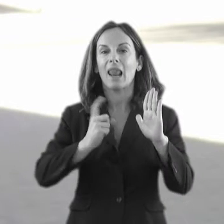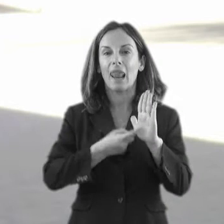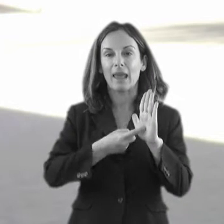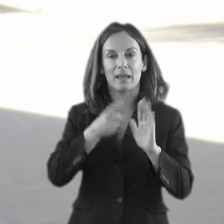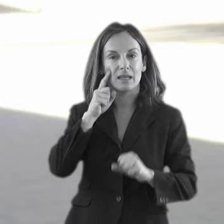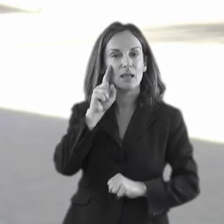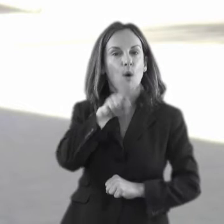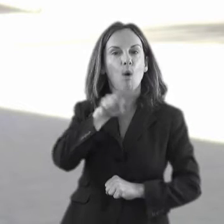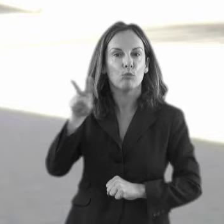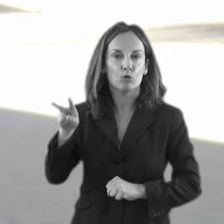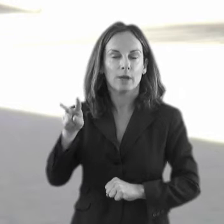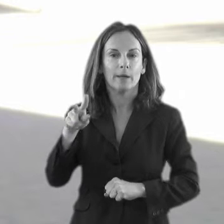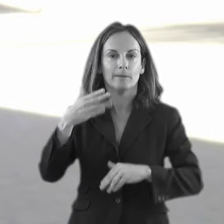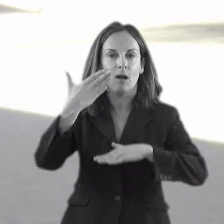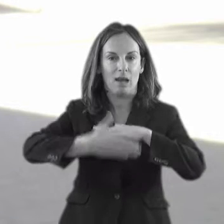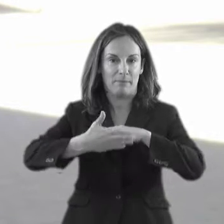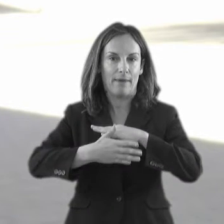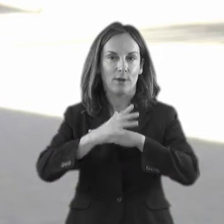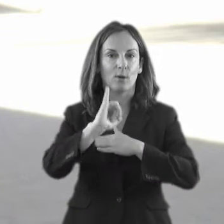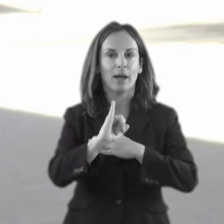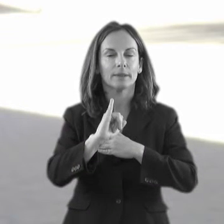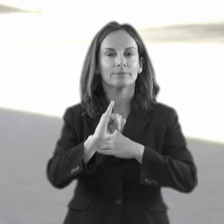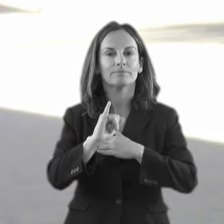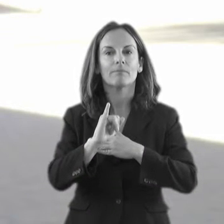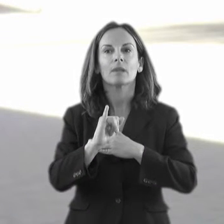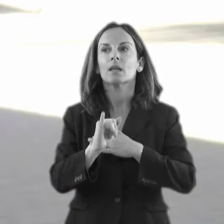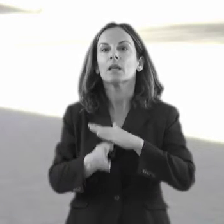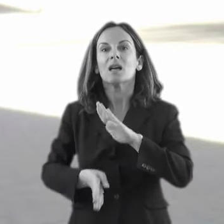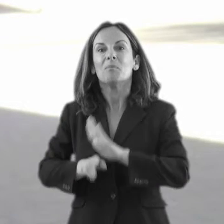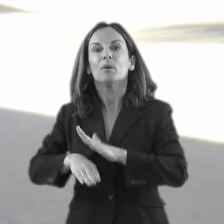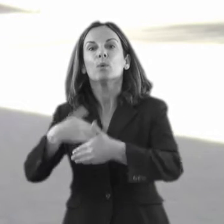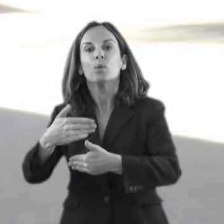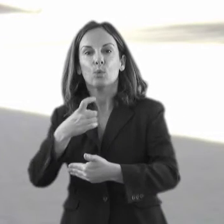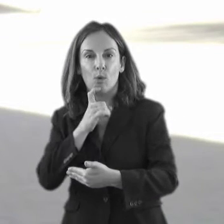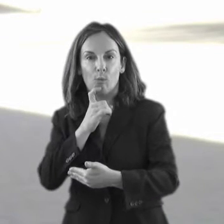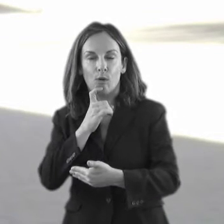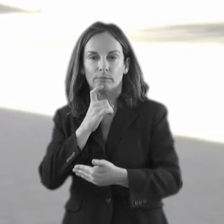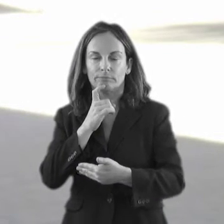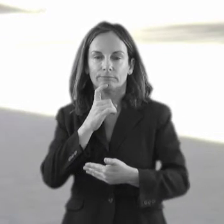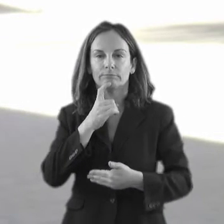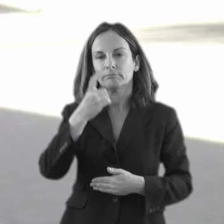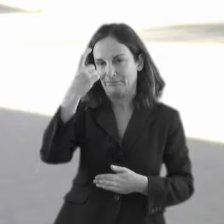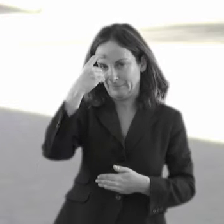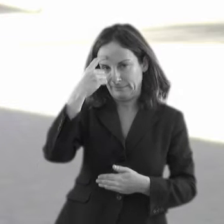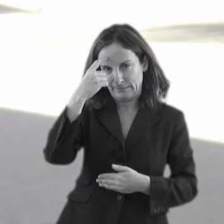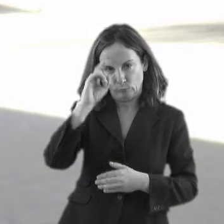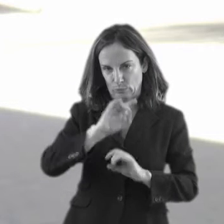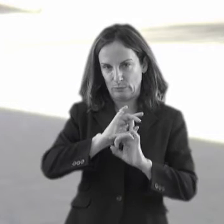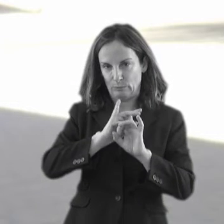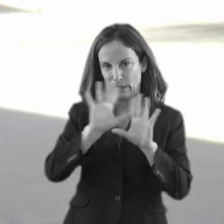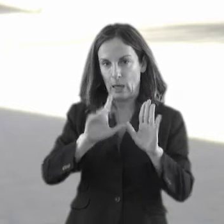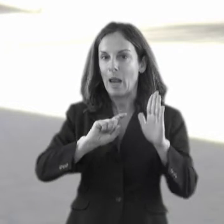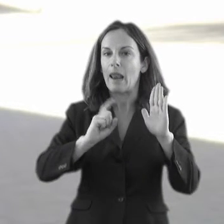Per superar les limitacions de la llei de museus, s'hauria de tenir en present que